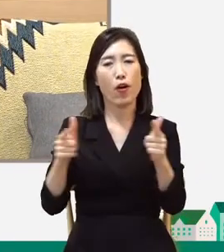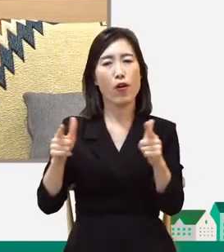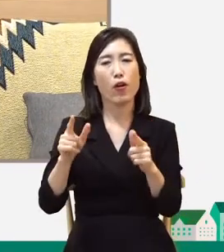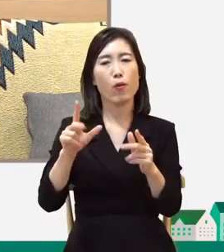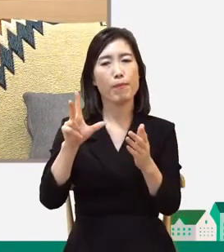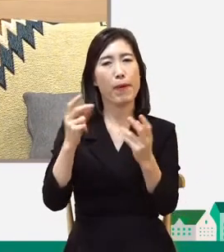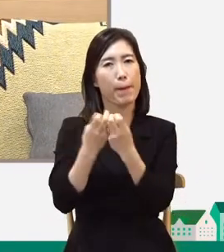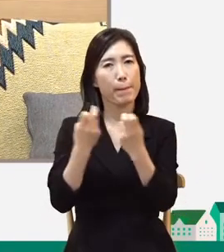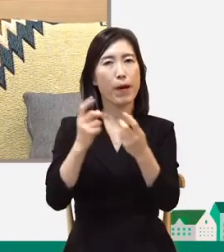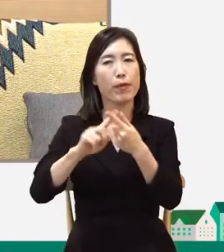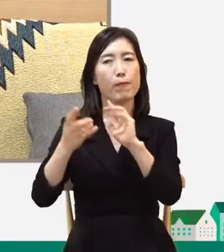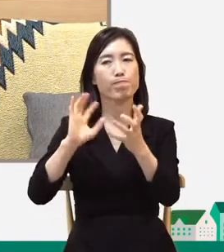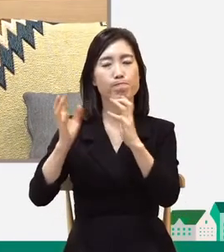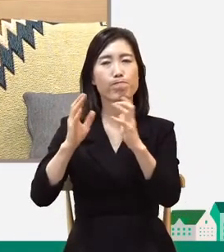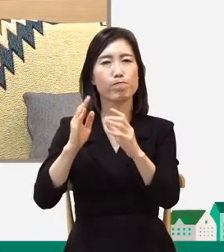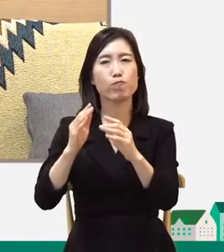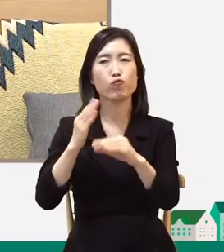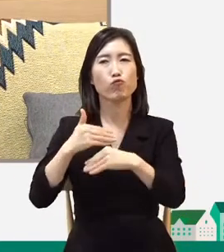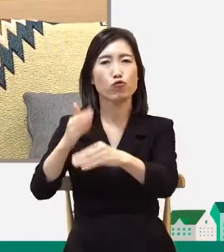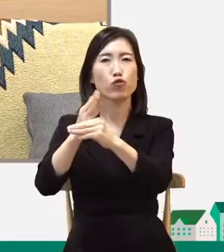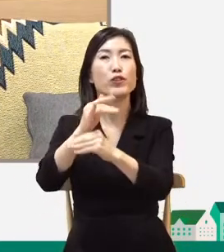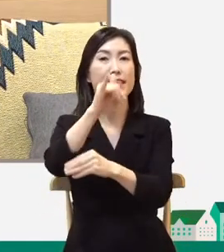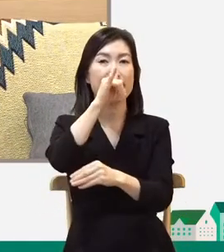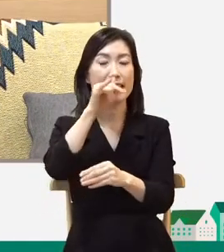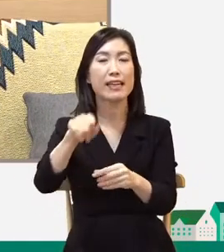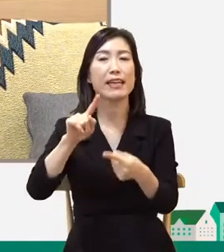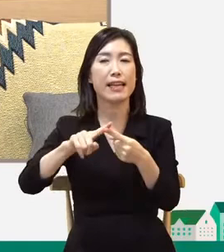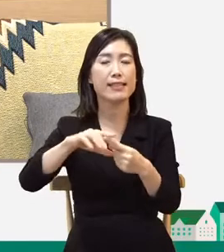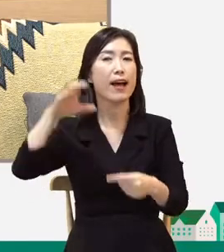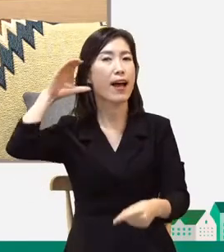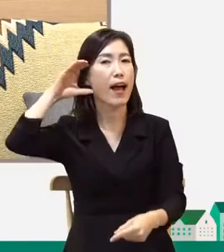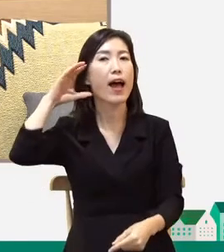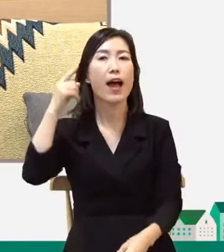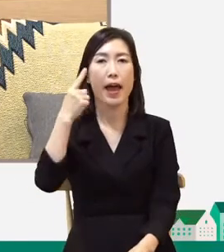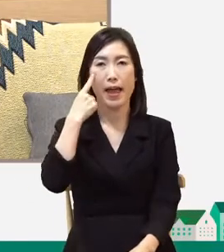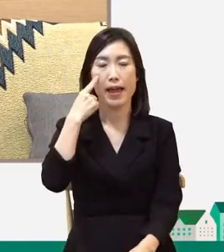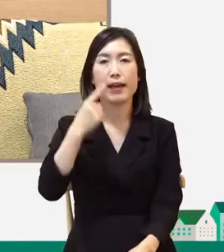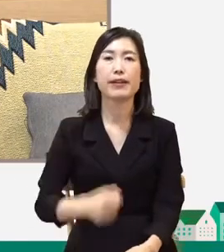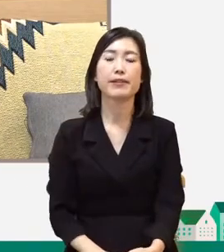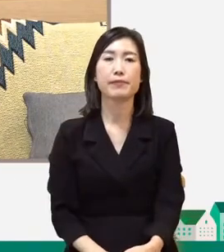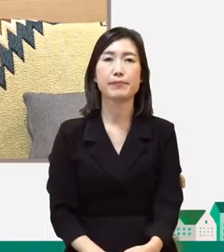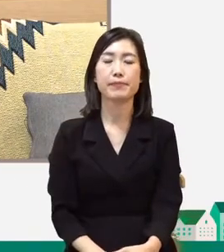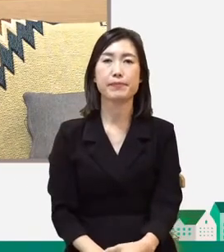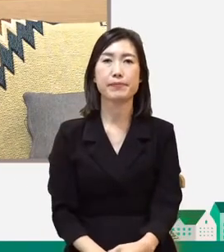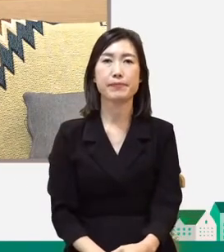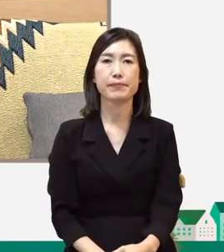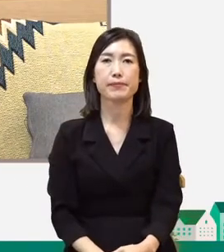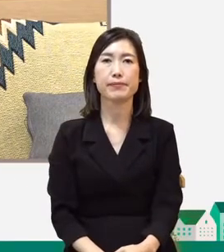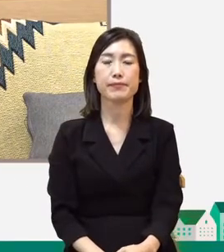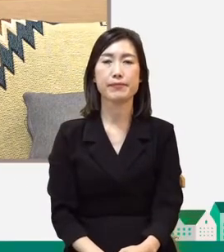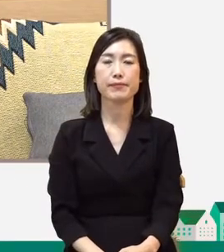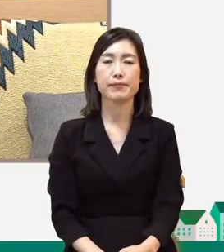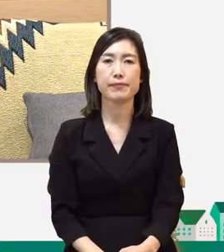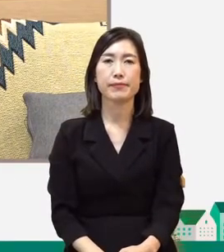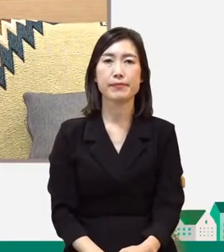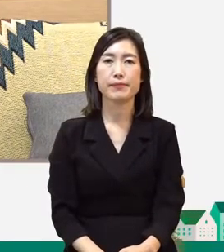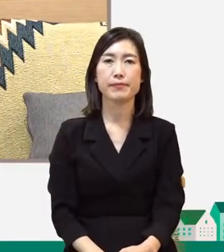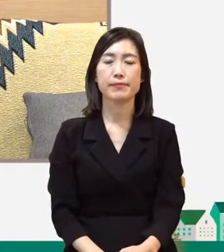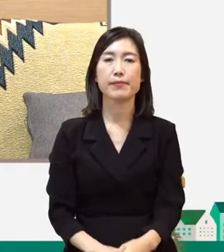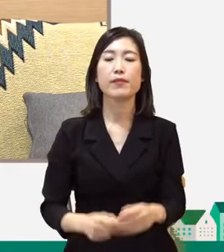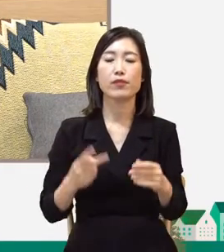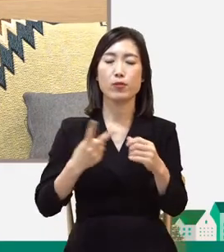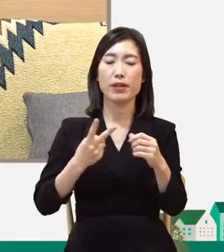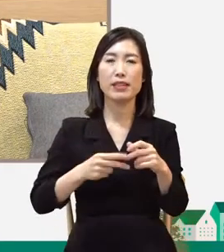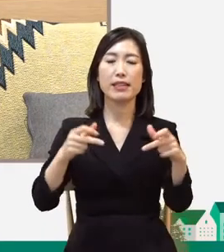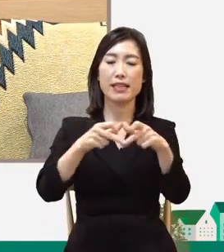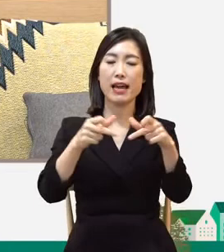모색해보는 지원주택의 사례들도 있거든요. 그런 우리 다양한 이야기를 지금 현재 듣고 있습니다. 두 번째 이제 장애인